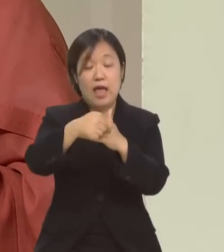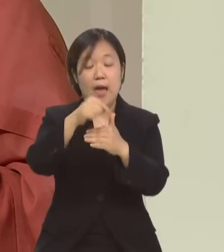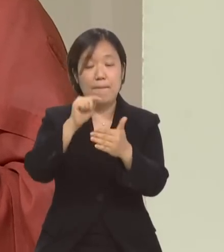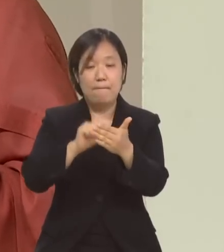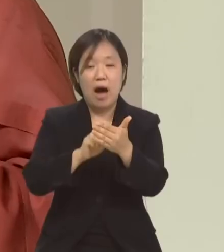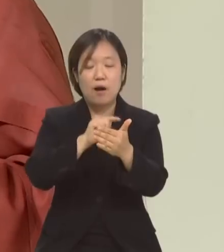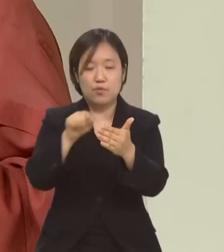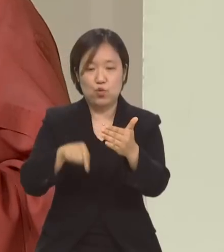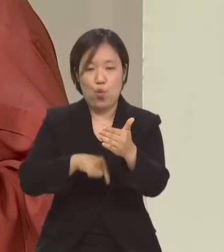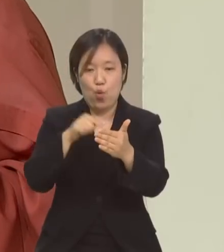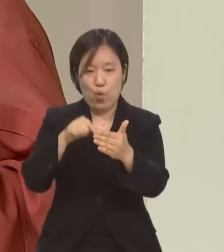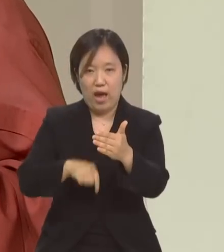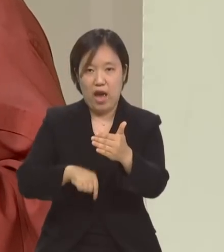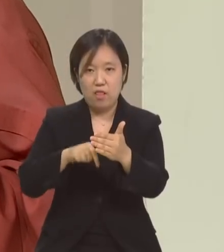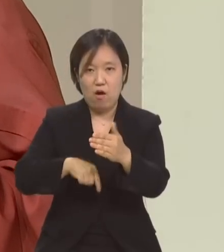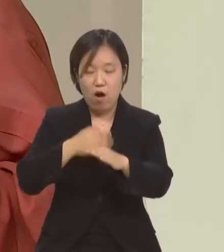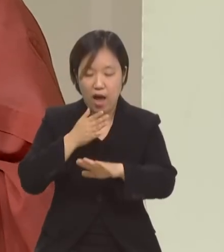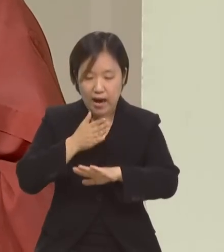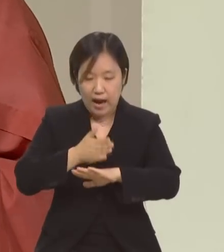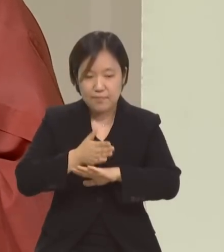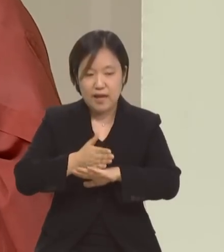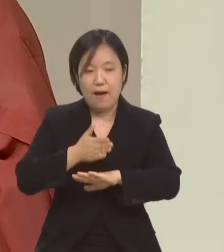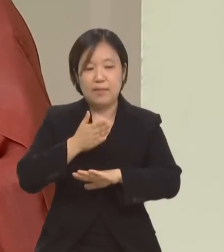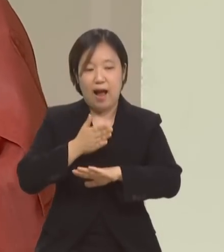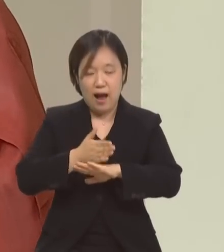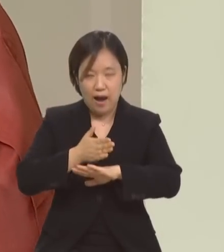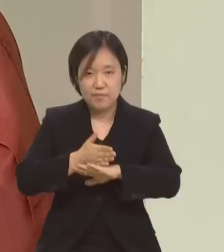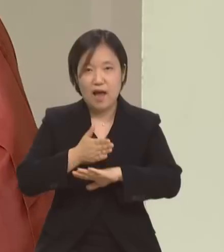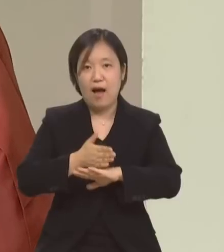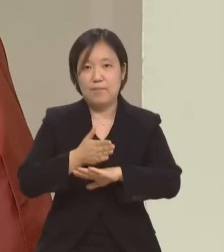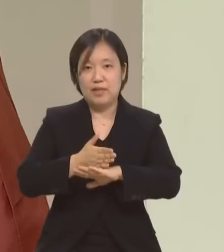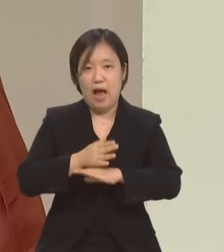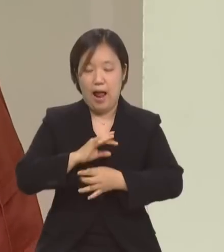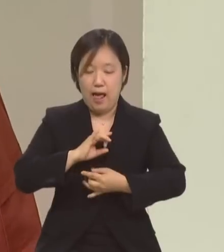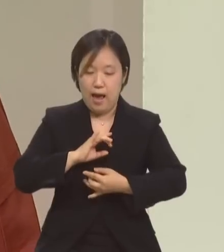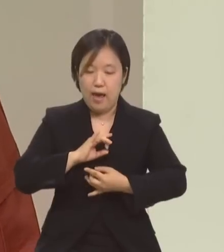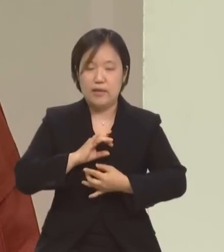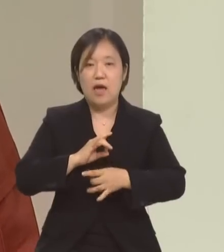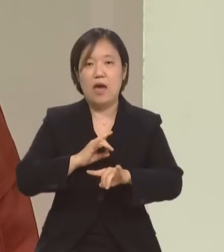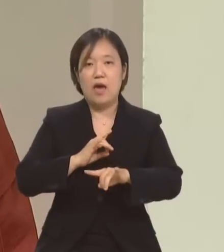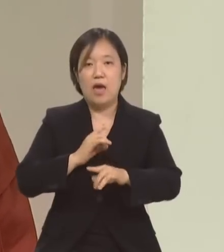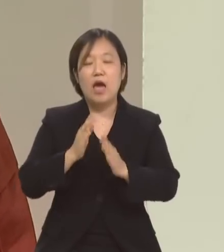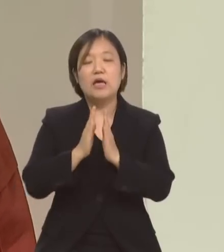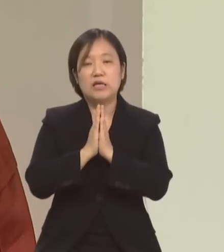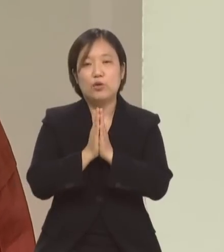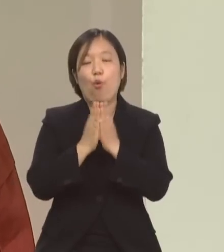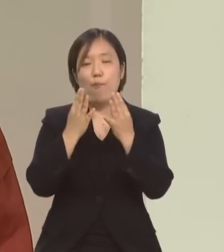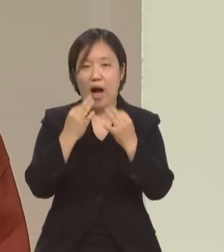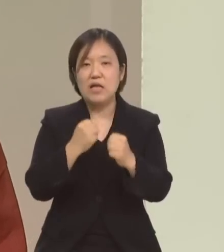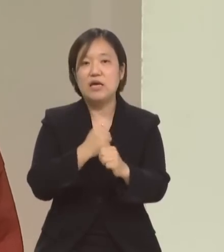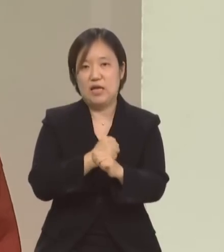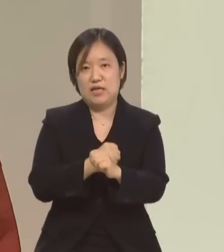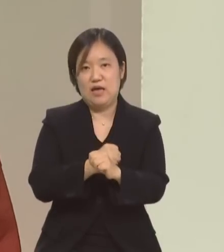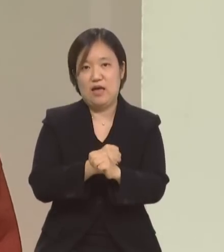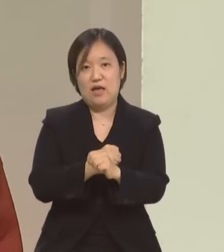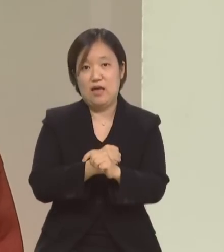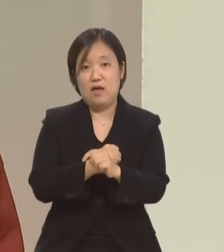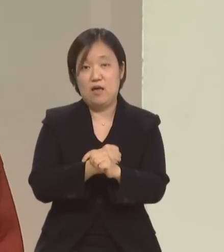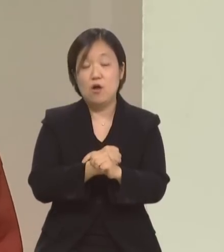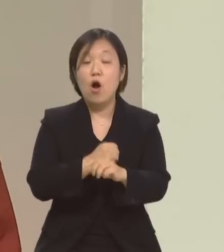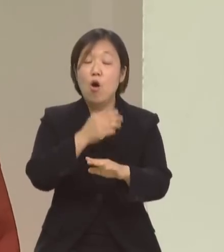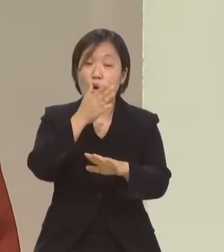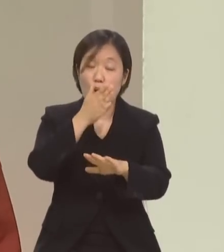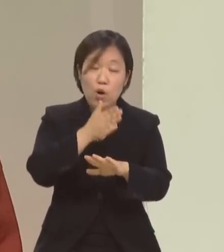감사합니다 감사합니다 하는 그런 감사 기도를 많이 올렸고 또 실제로 그런